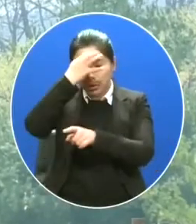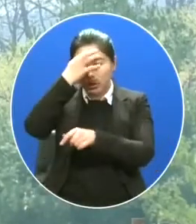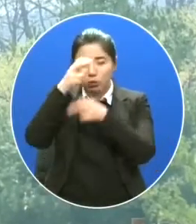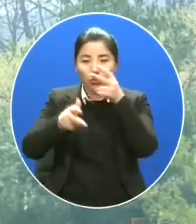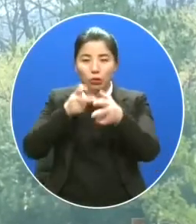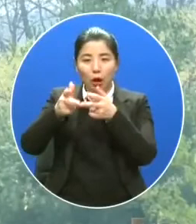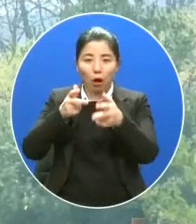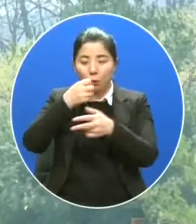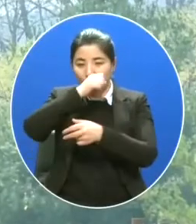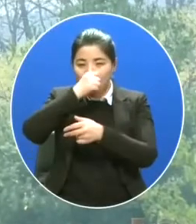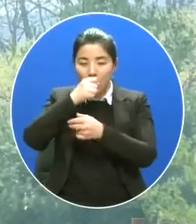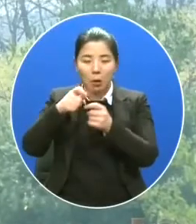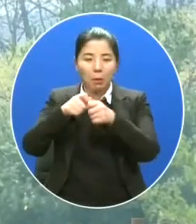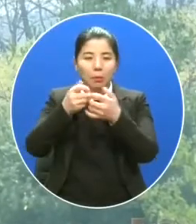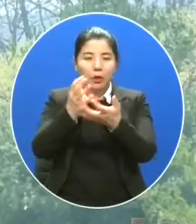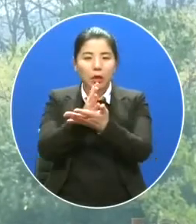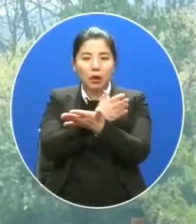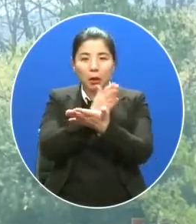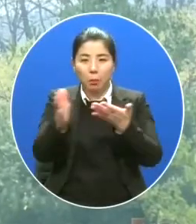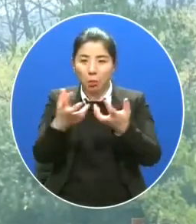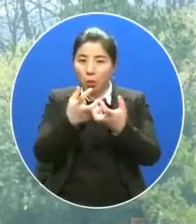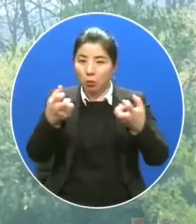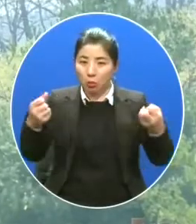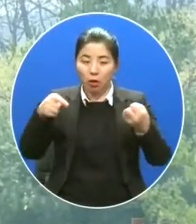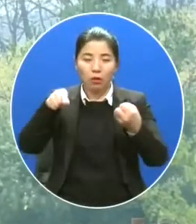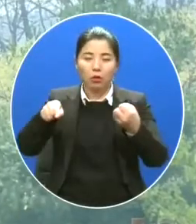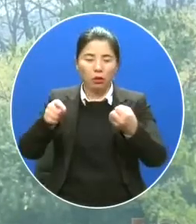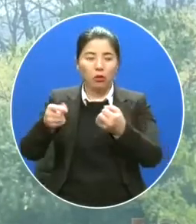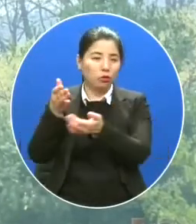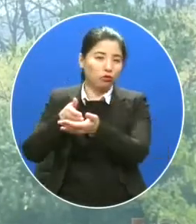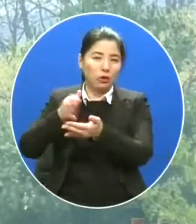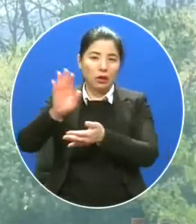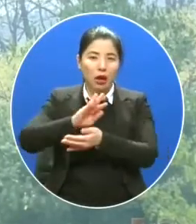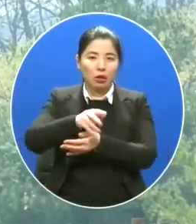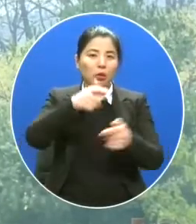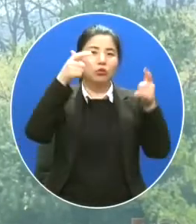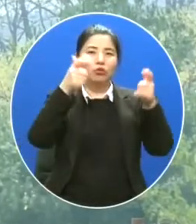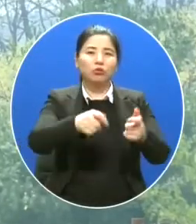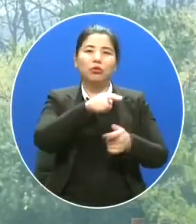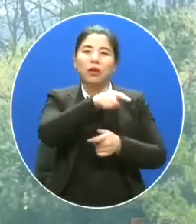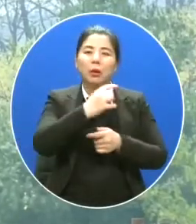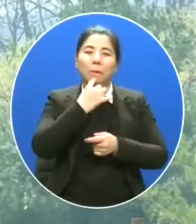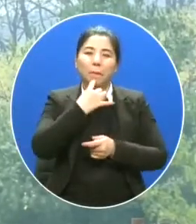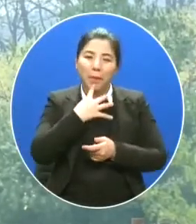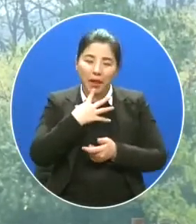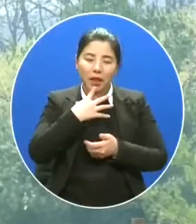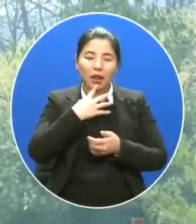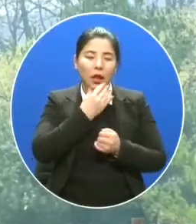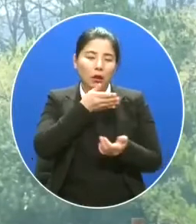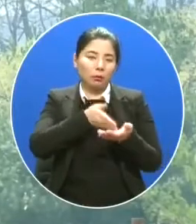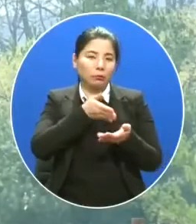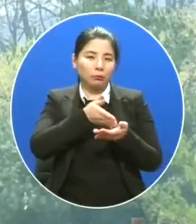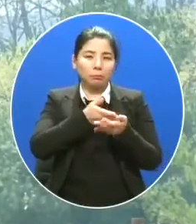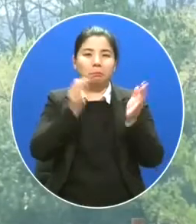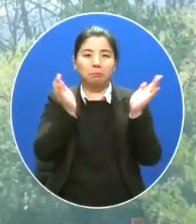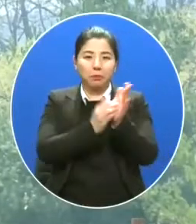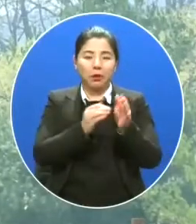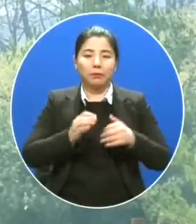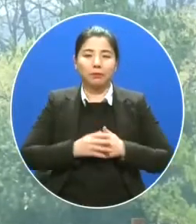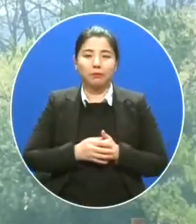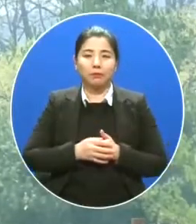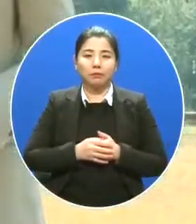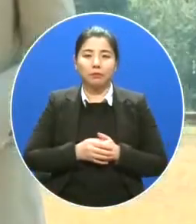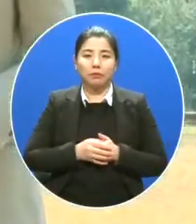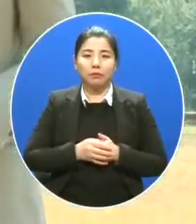사업으로 세분된 예산이 있다는 사실은 보도하지 않고 감액된 부분, 그러니까 제한적 사실만 기사로 내보낸 것입니다.